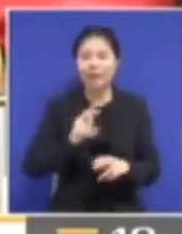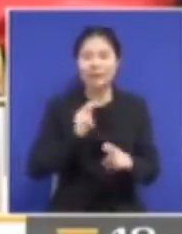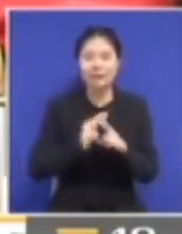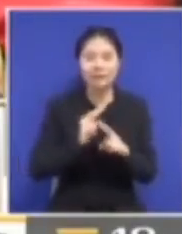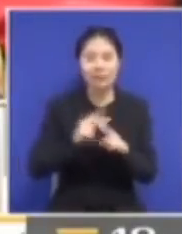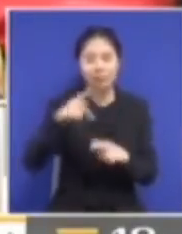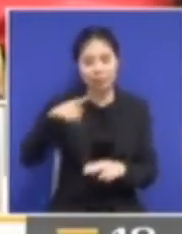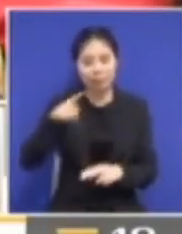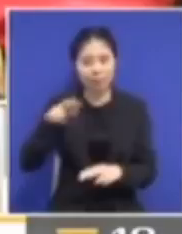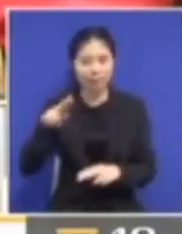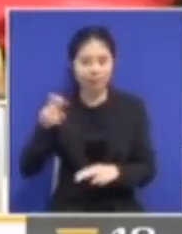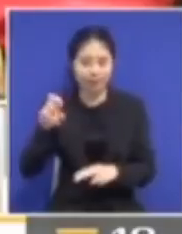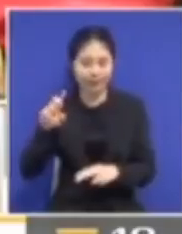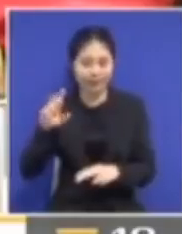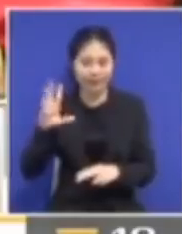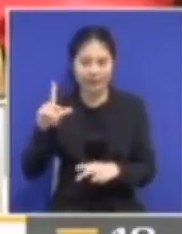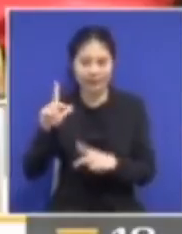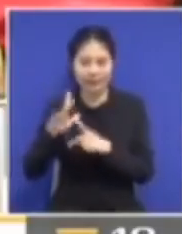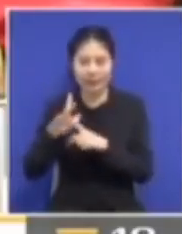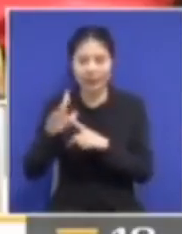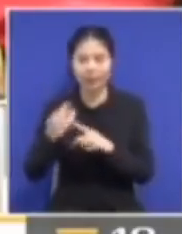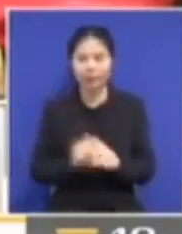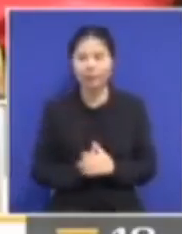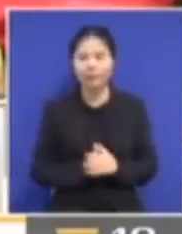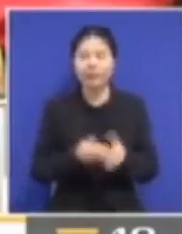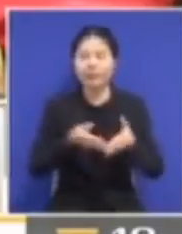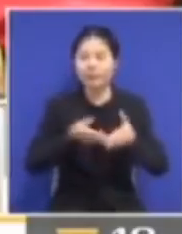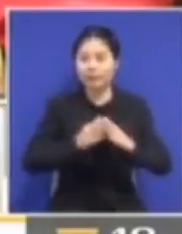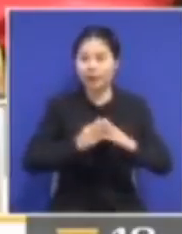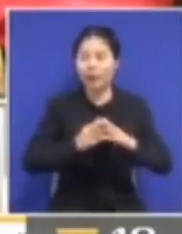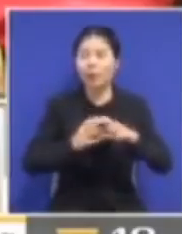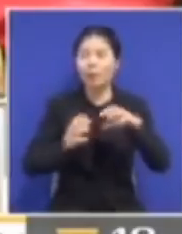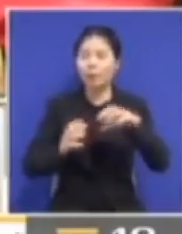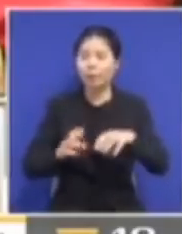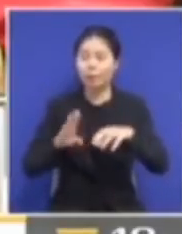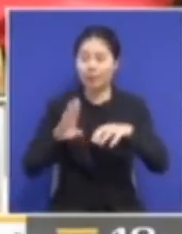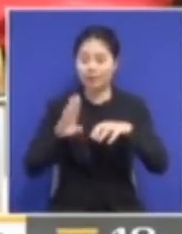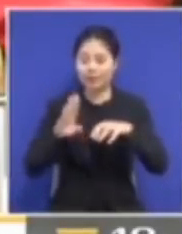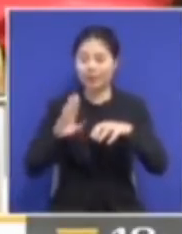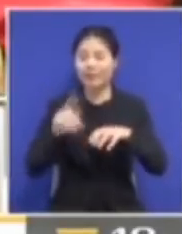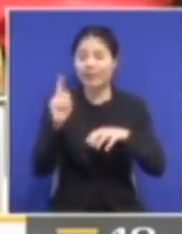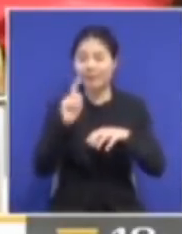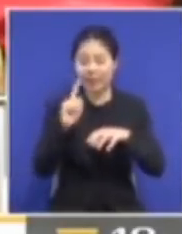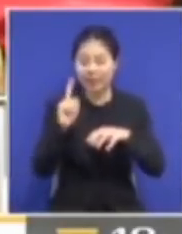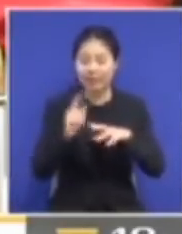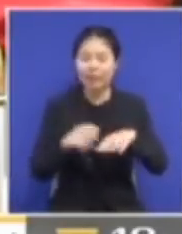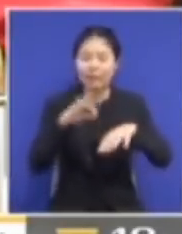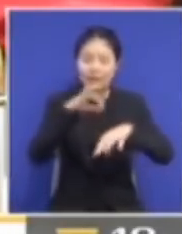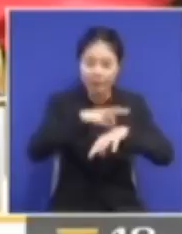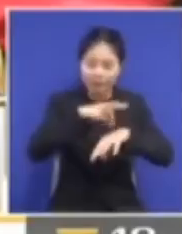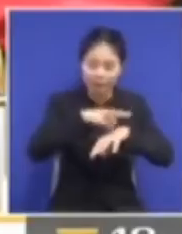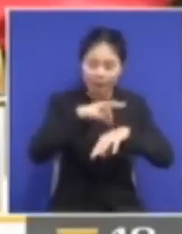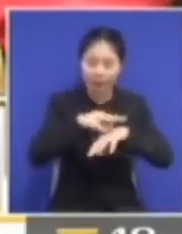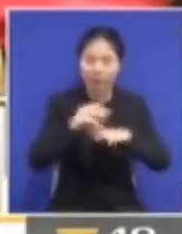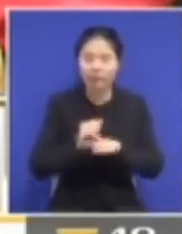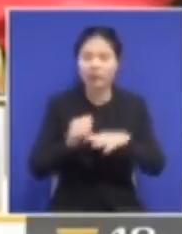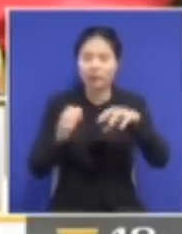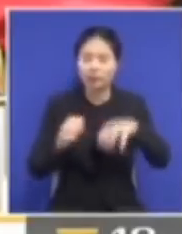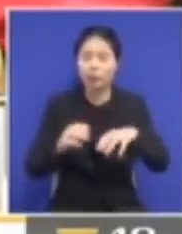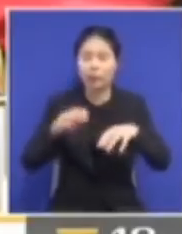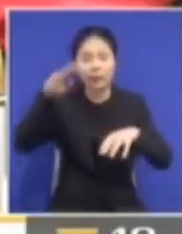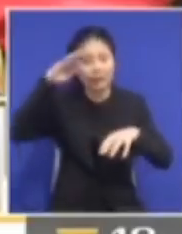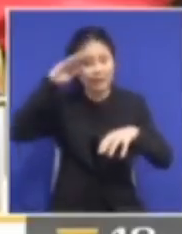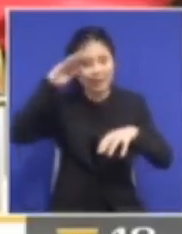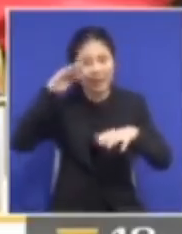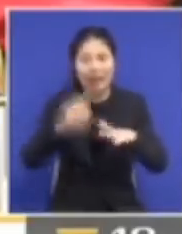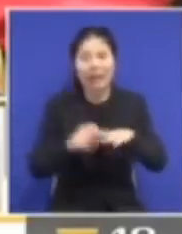ครับเป็นไงครับไปตั้งบริษัทในใกล้ทหารในกองทัพภาคที่3นะนะครับ ท่านเ